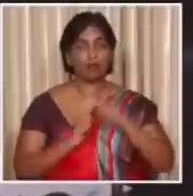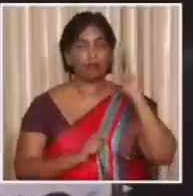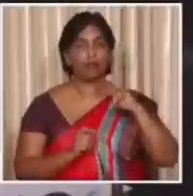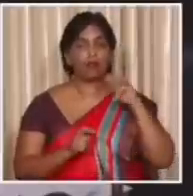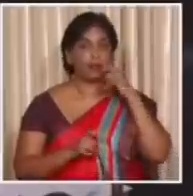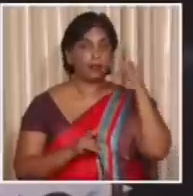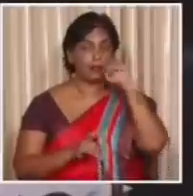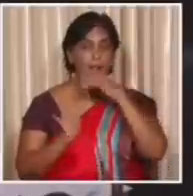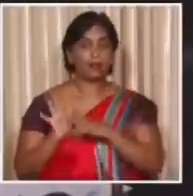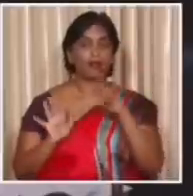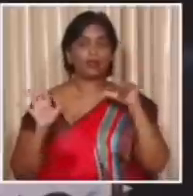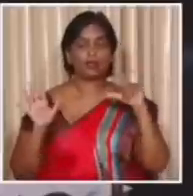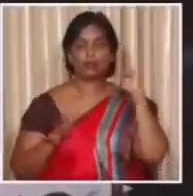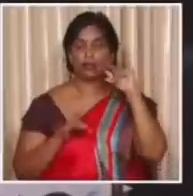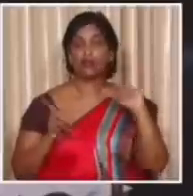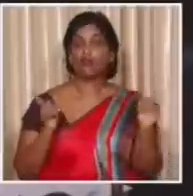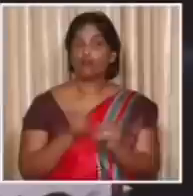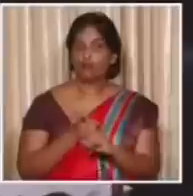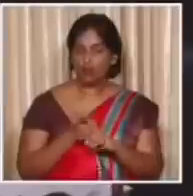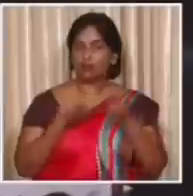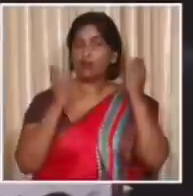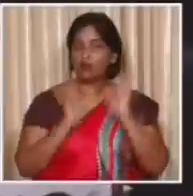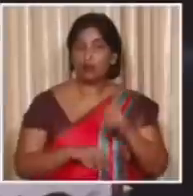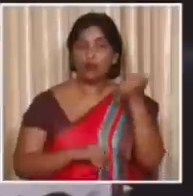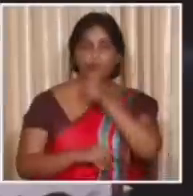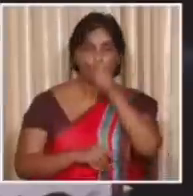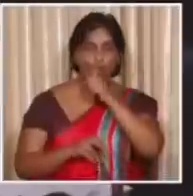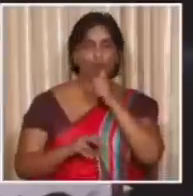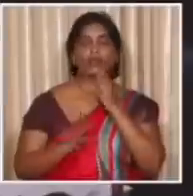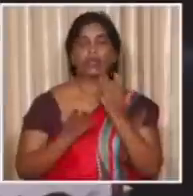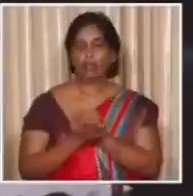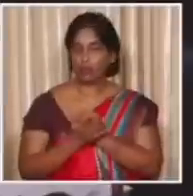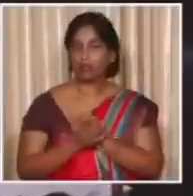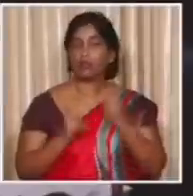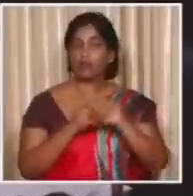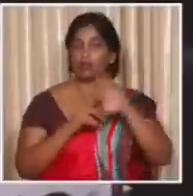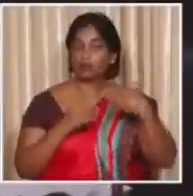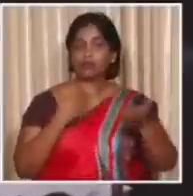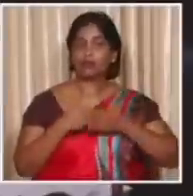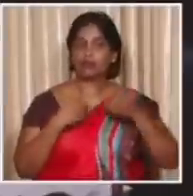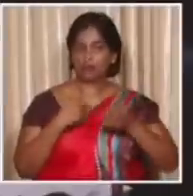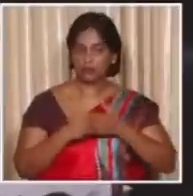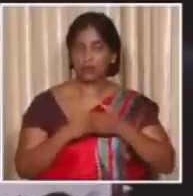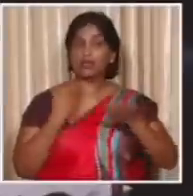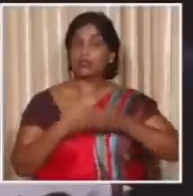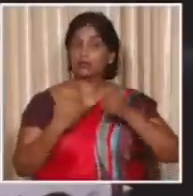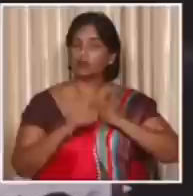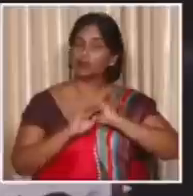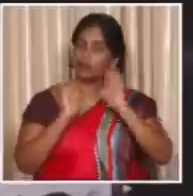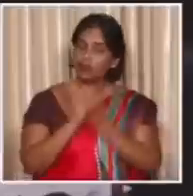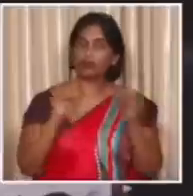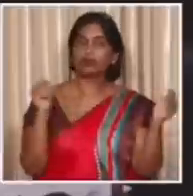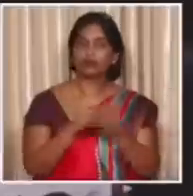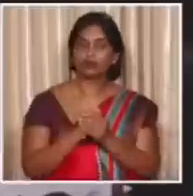මිලියන 7ක ගුවන් යානන. ඒතර යුද්ධය අවසන් වෙනවා හොරකම් ඉතුරු වෙනවා. යුද්ධෙන් පස්සේ ඉදිකිරීම ආවා. ඉදිකිරීම හැම එකක් අස්සෙම